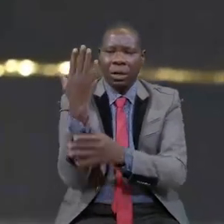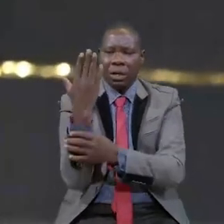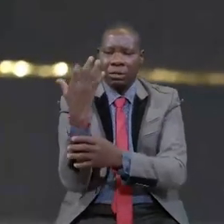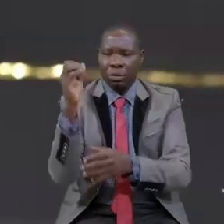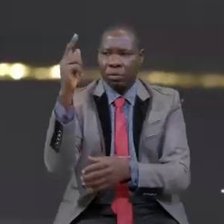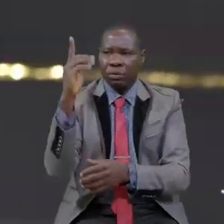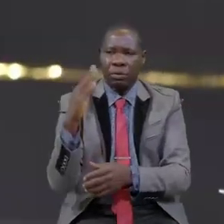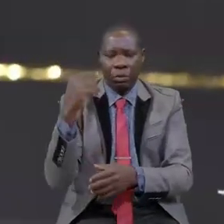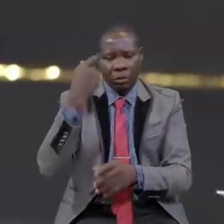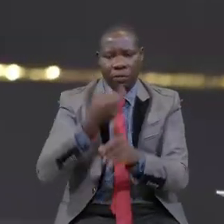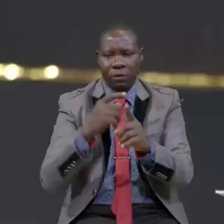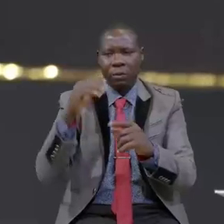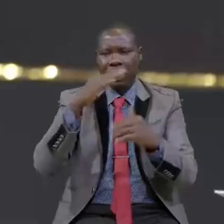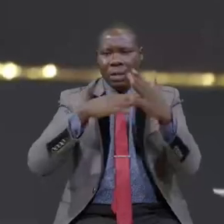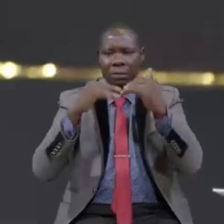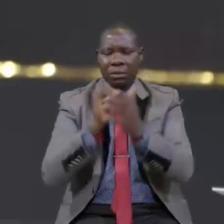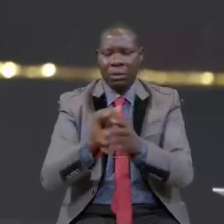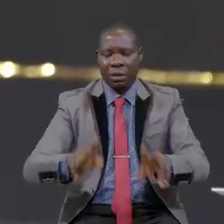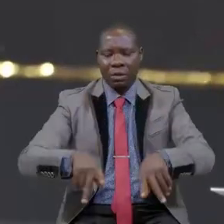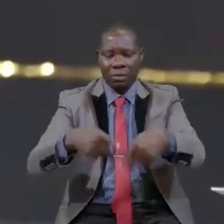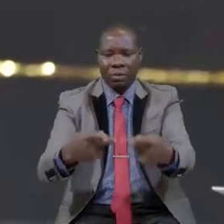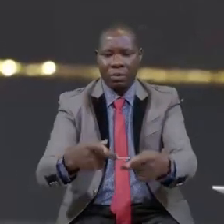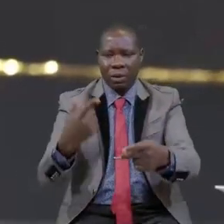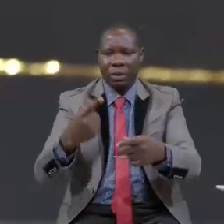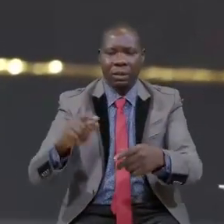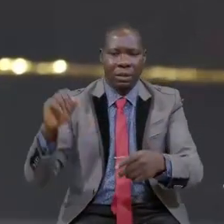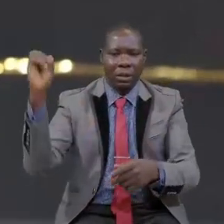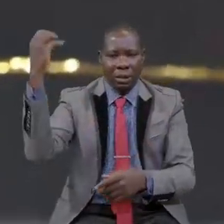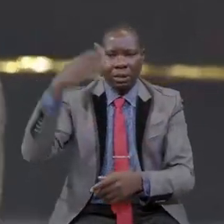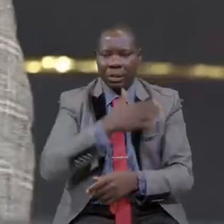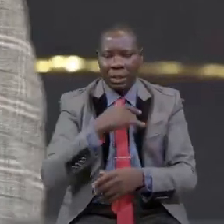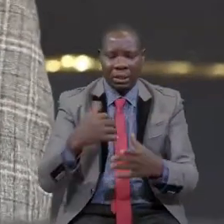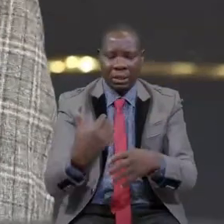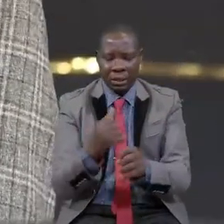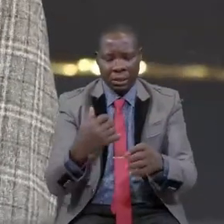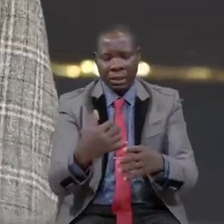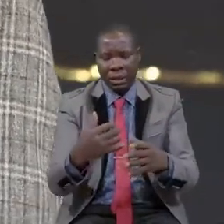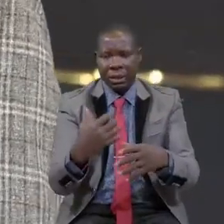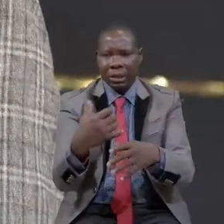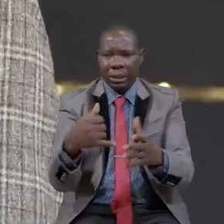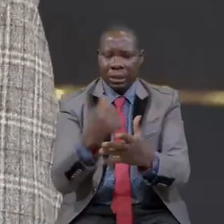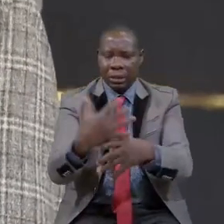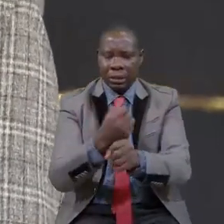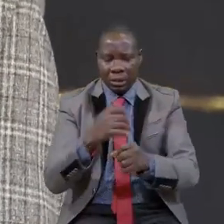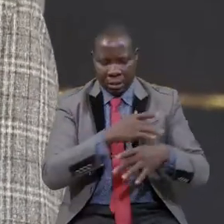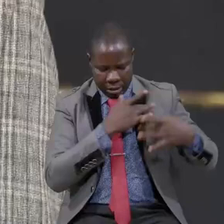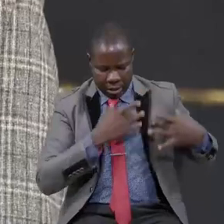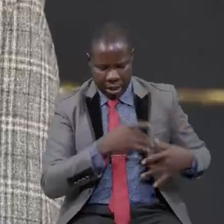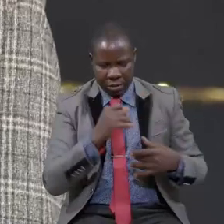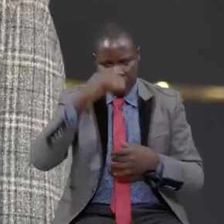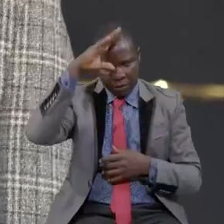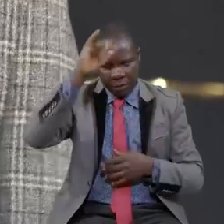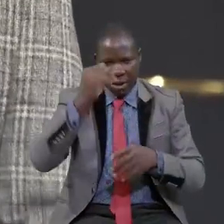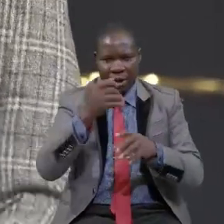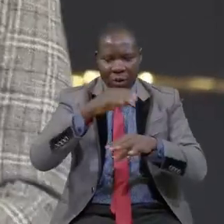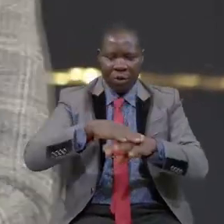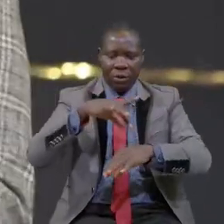Et c'est le cœur de l'homme sur terre qui manifeste la foi. La grâce venant d'en